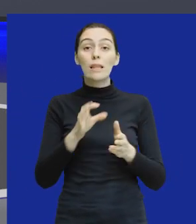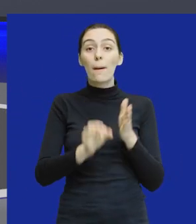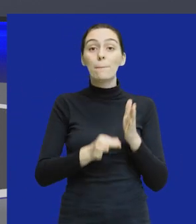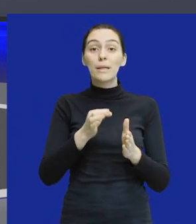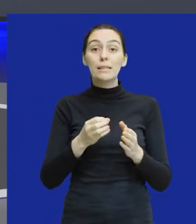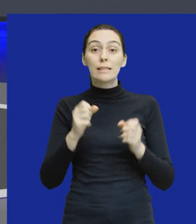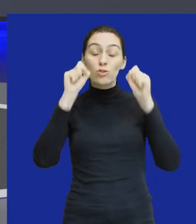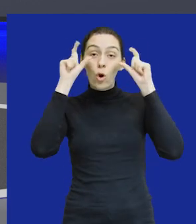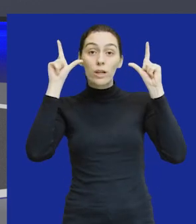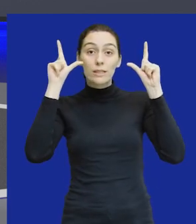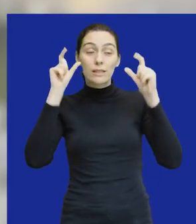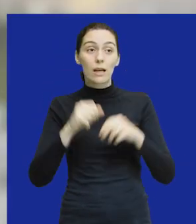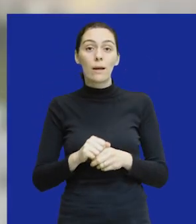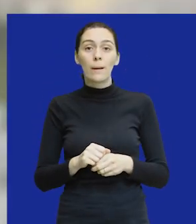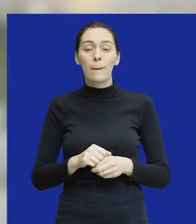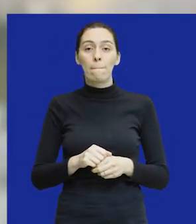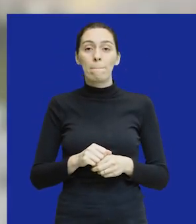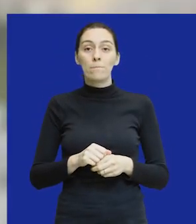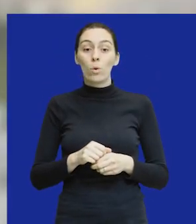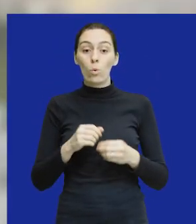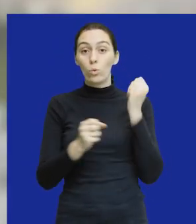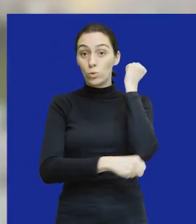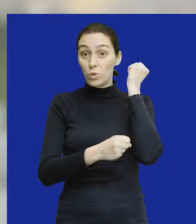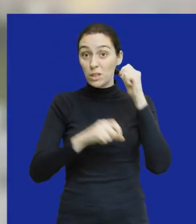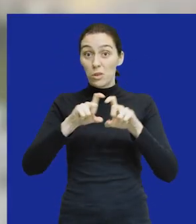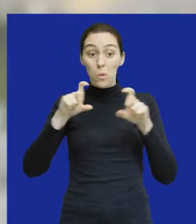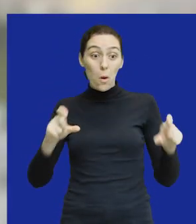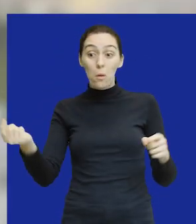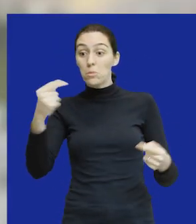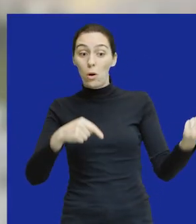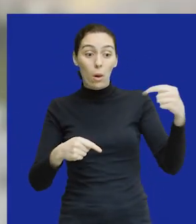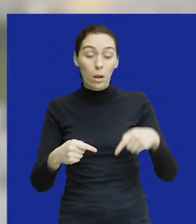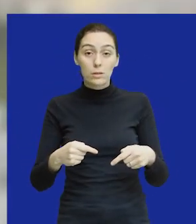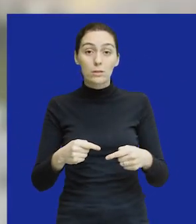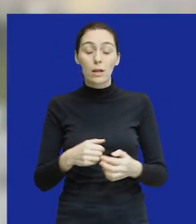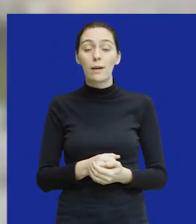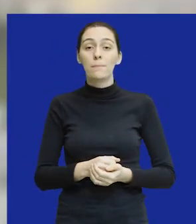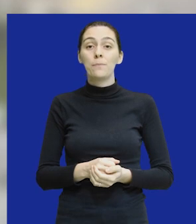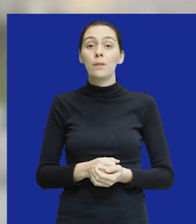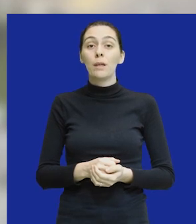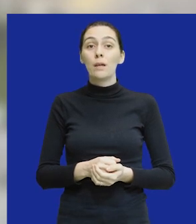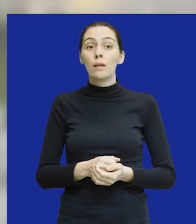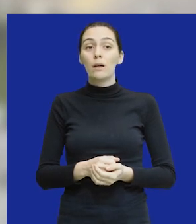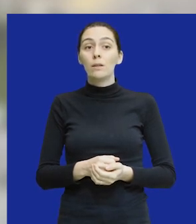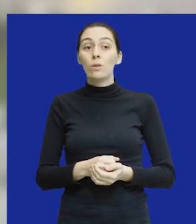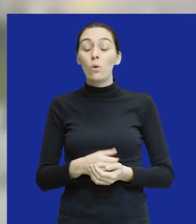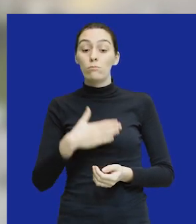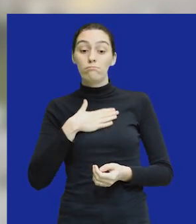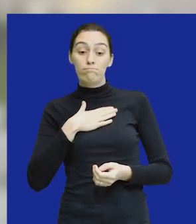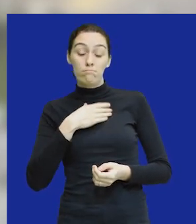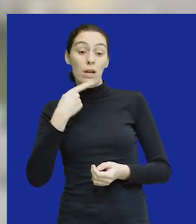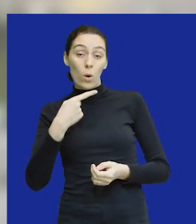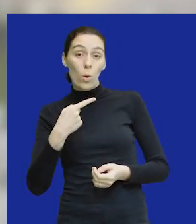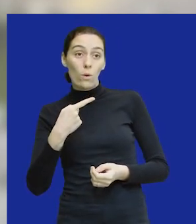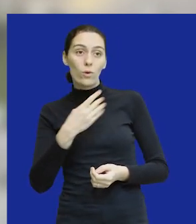zornice u studentskom centru. Tako da, govori mi i još jednu stvar, da je Hrvatska